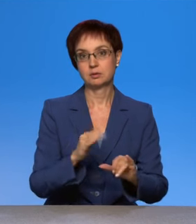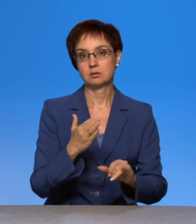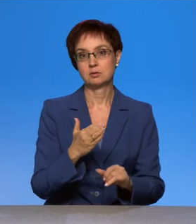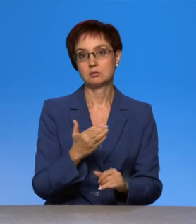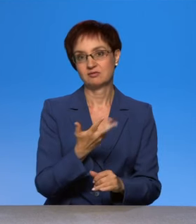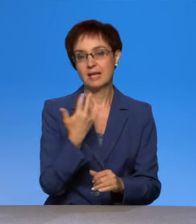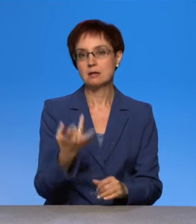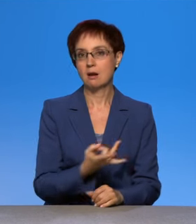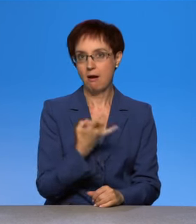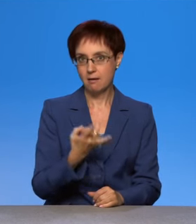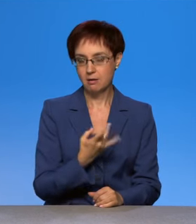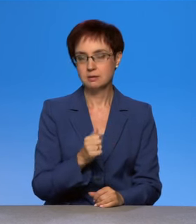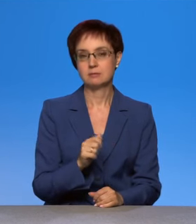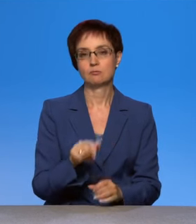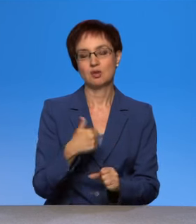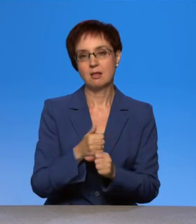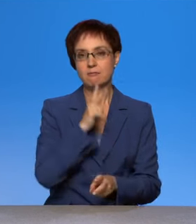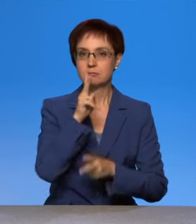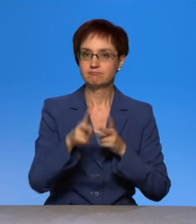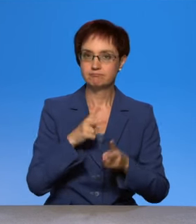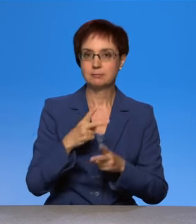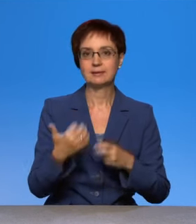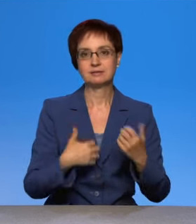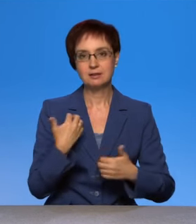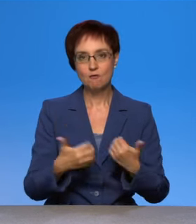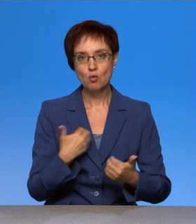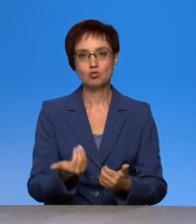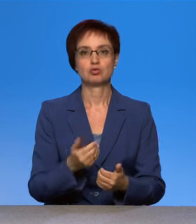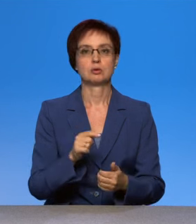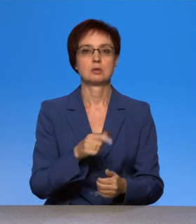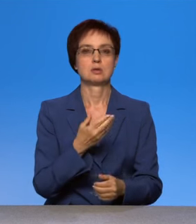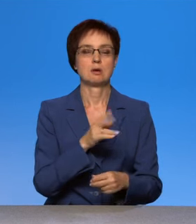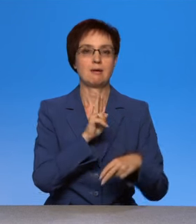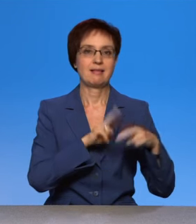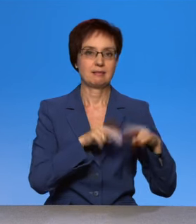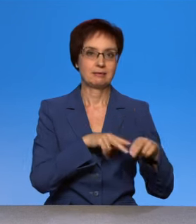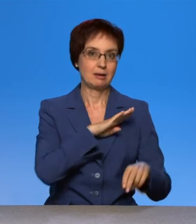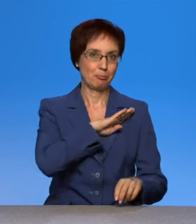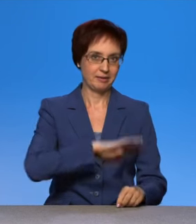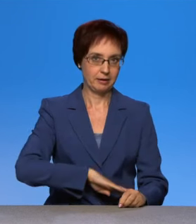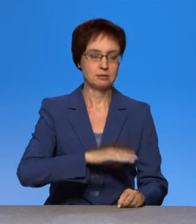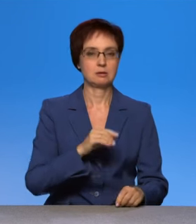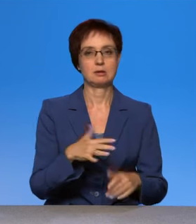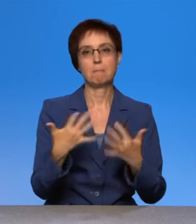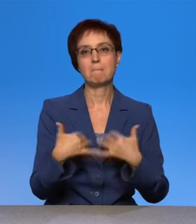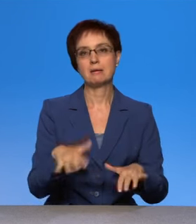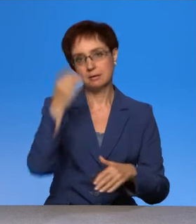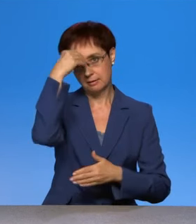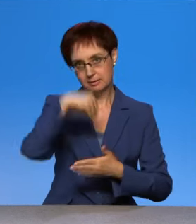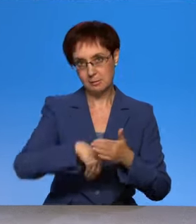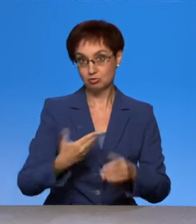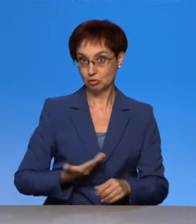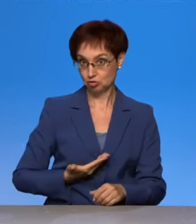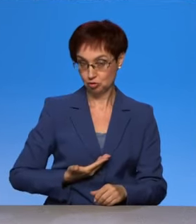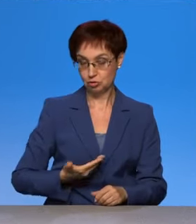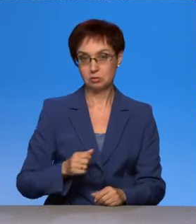потеря смысла жизни. Причем, знаешь, что удивительно? Часто психологи говорят, что ну, так формально у человека вроде все в порядке. То есть нет